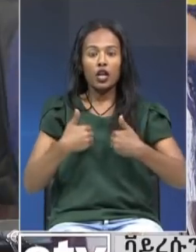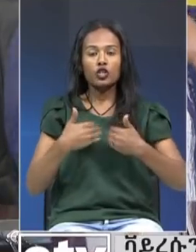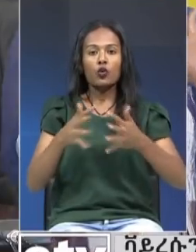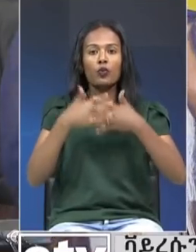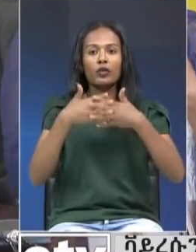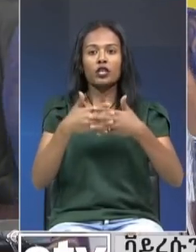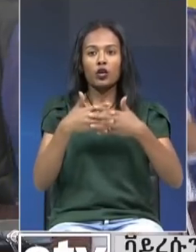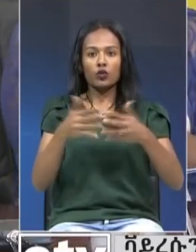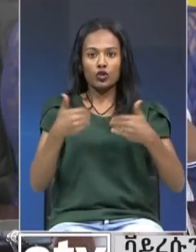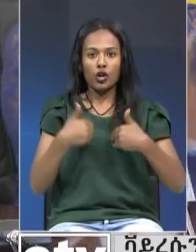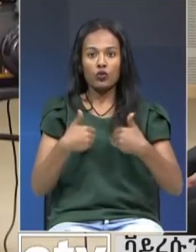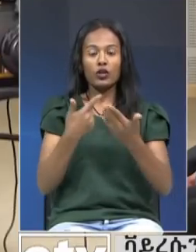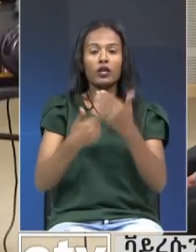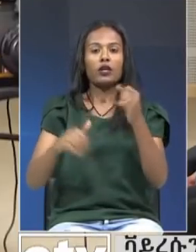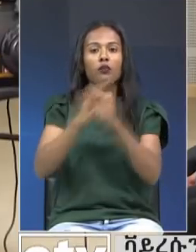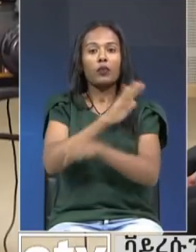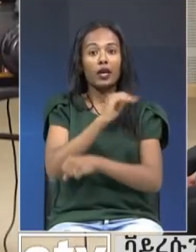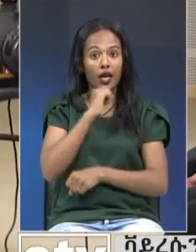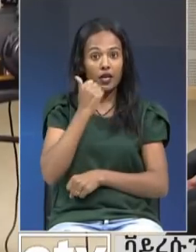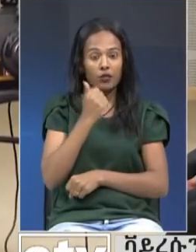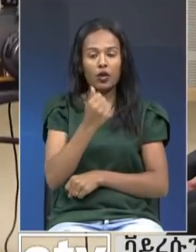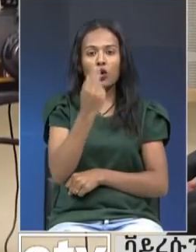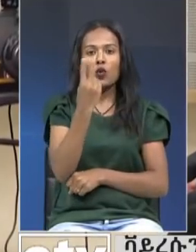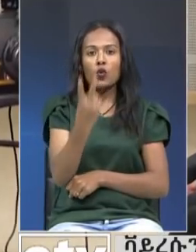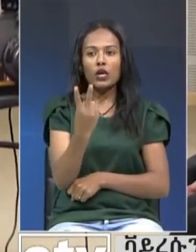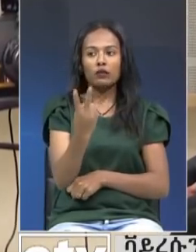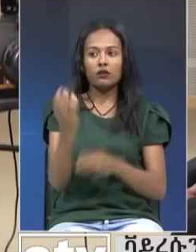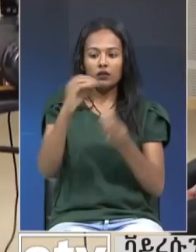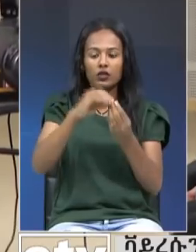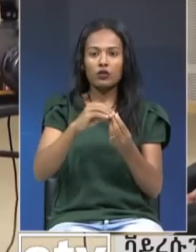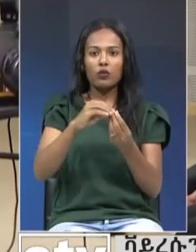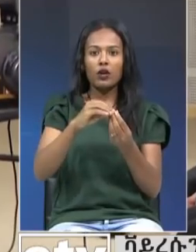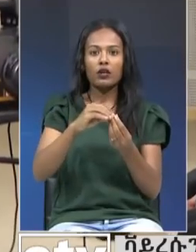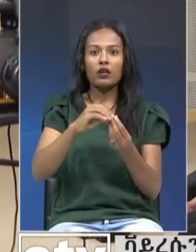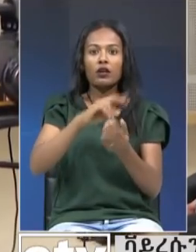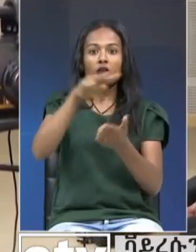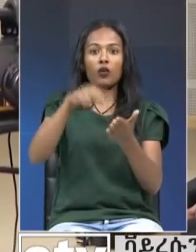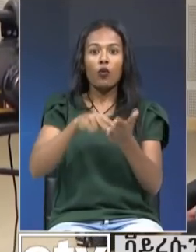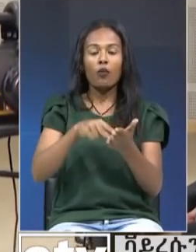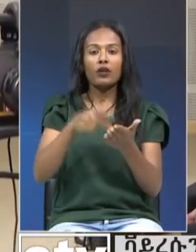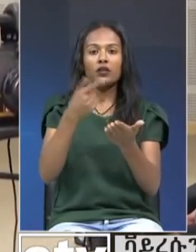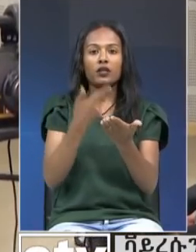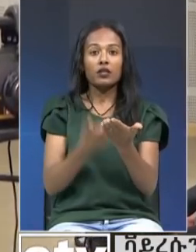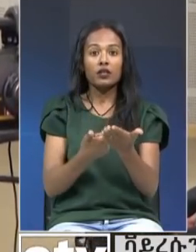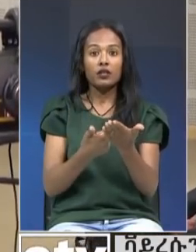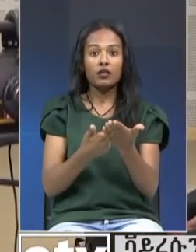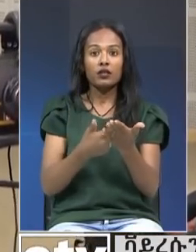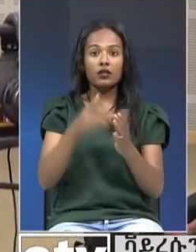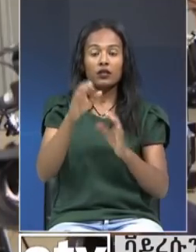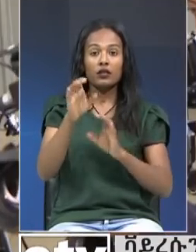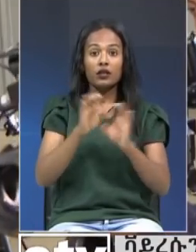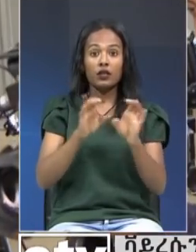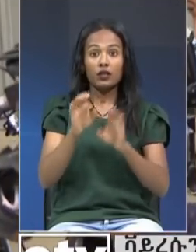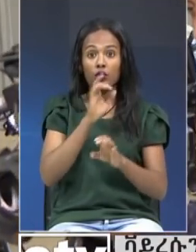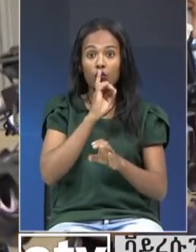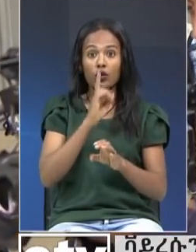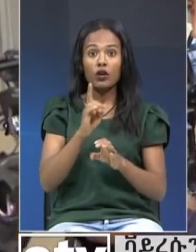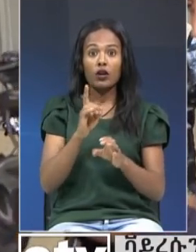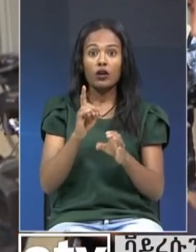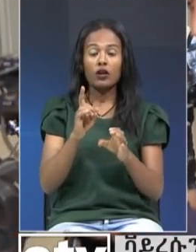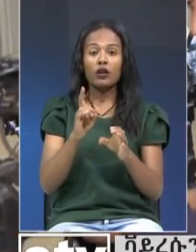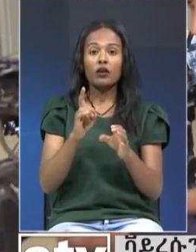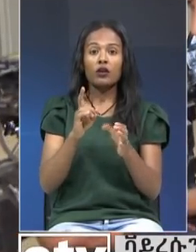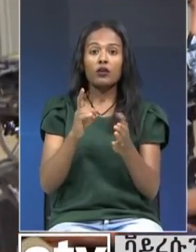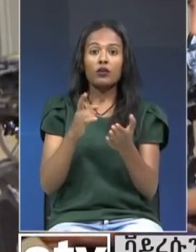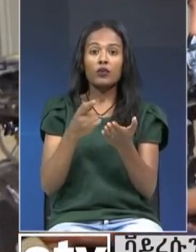መሳሪያዎች አሉን። ያ ግን በቂ አይደለም። ሁለት ተጨማሪ ተቋማት ይህንን የላብራቶሪ ምርመራ የማድረግ ሂደታቸውን ጨርሰው ወደ